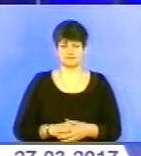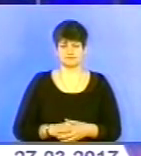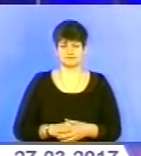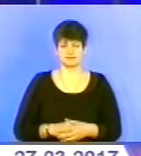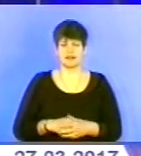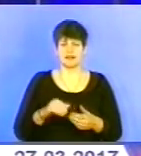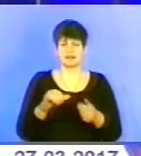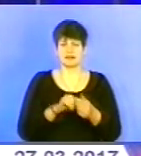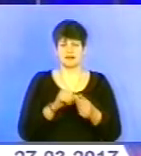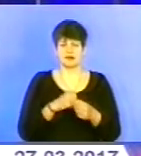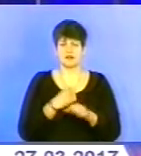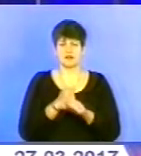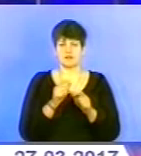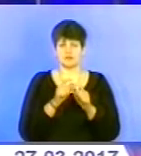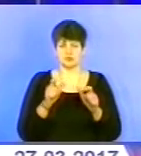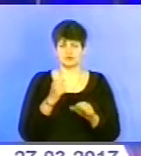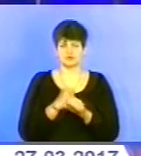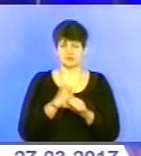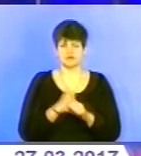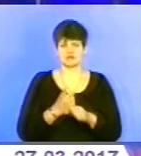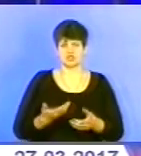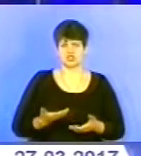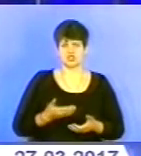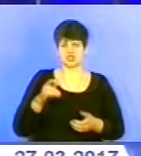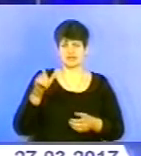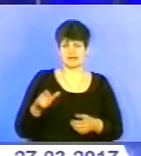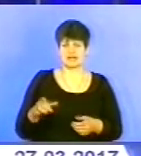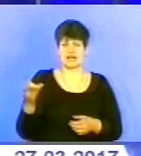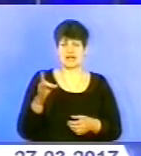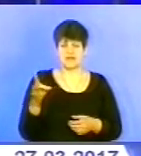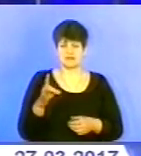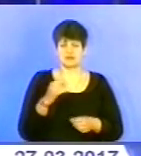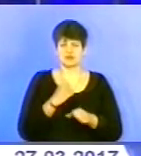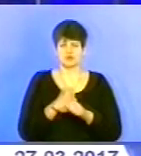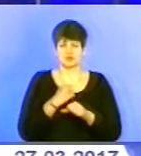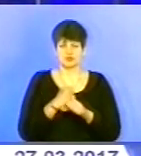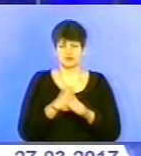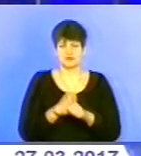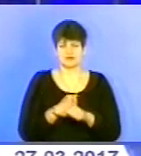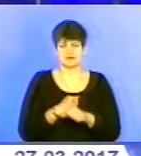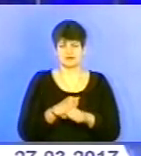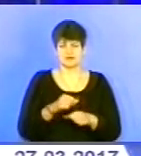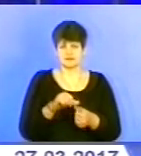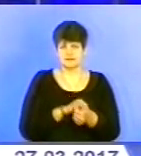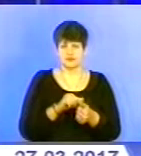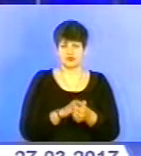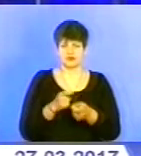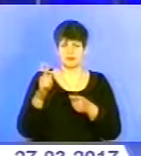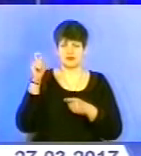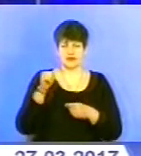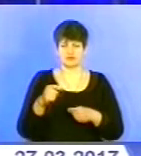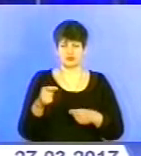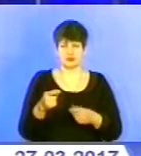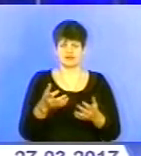Нарколабораторію у Тернопільському районі облаштував житель Рівного. Аби виготовити метамфетамін, мешканець Рівного приїхав до Тернополя, винайняв за